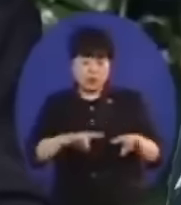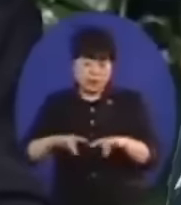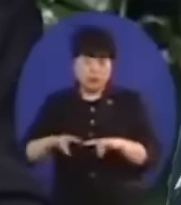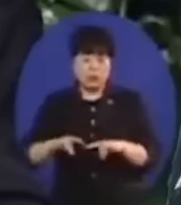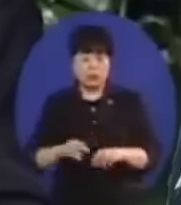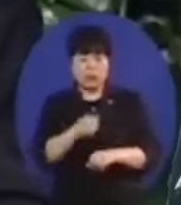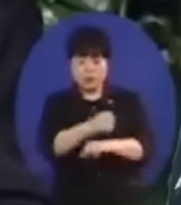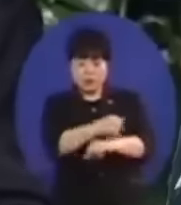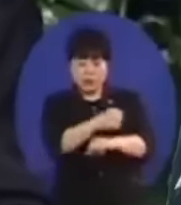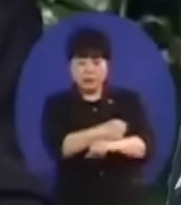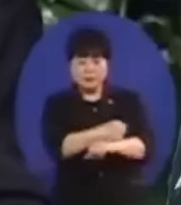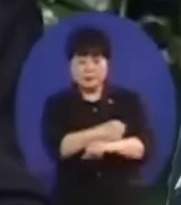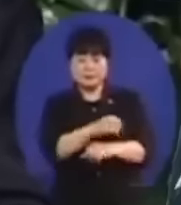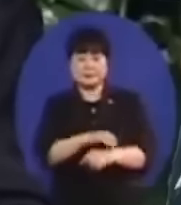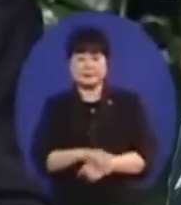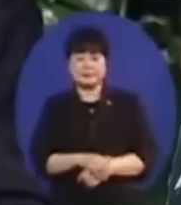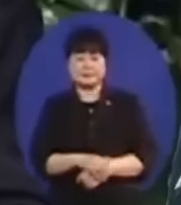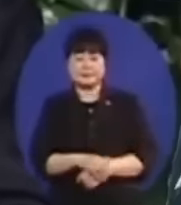했는데